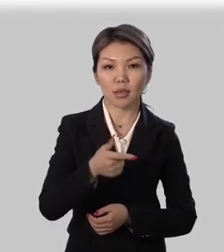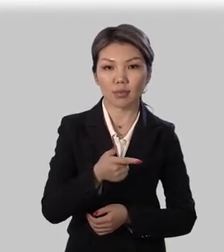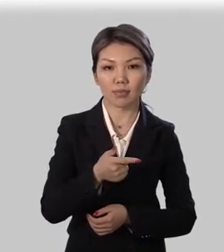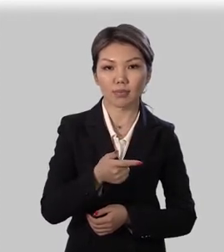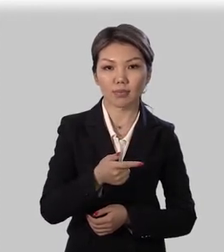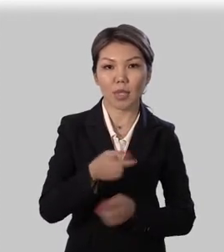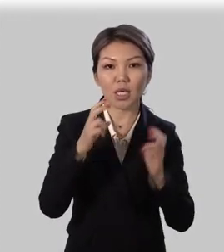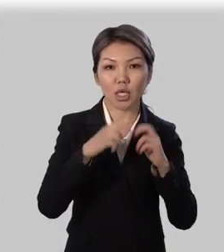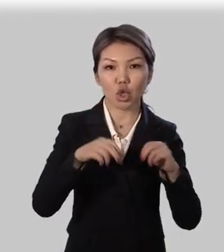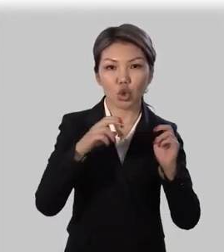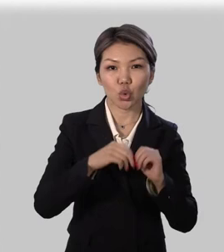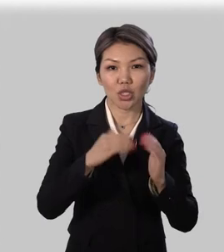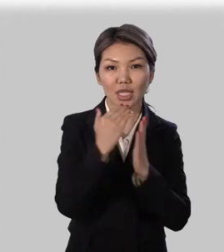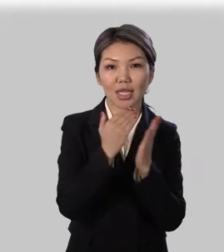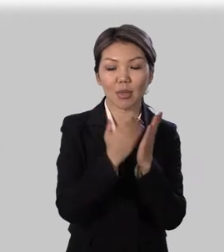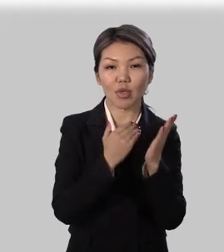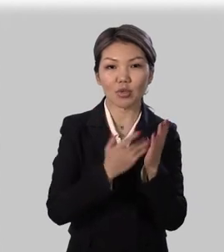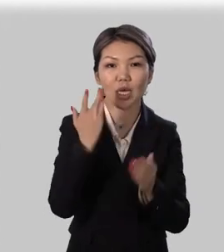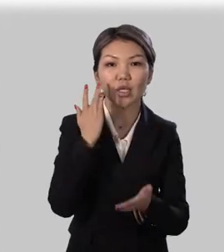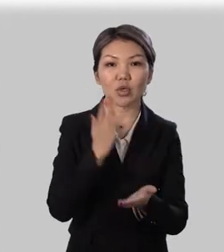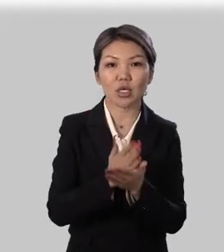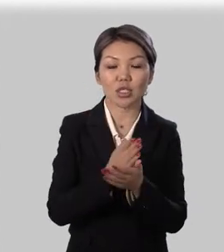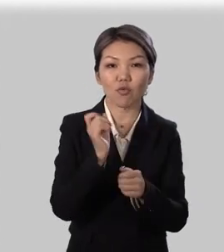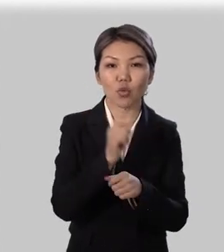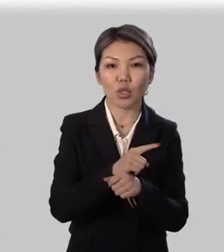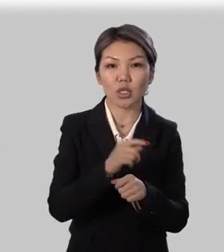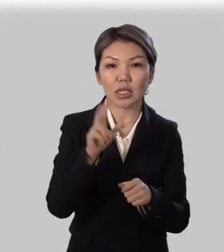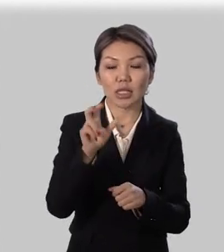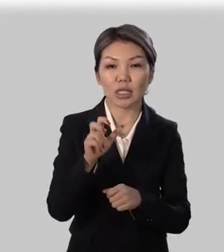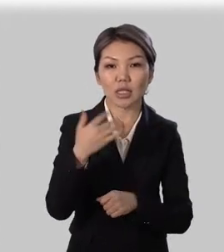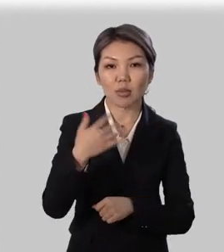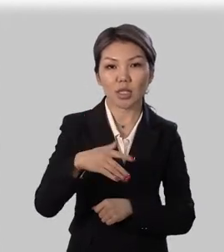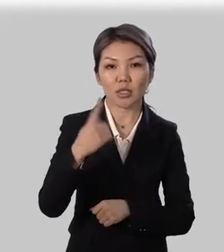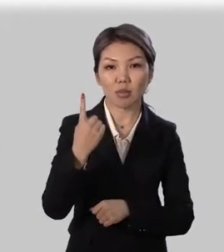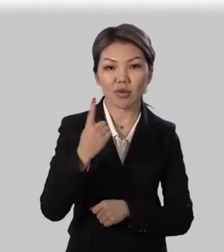изучим таблицу представленную в упражнении 351